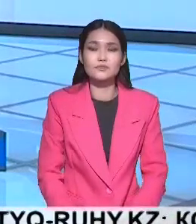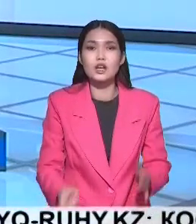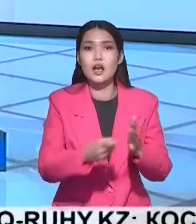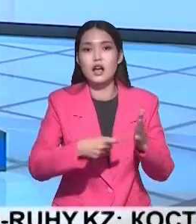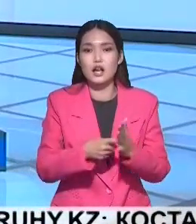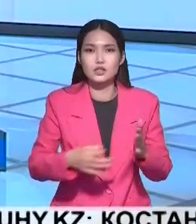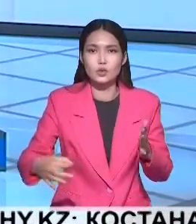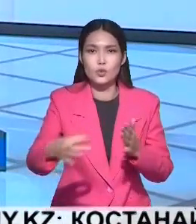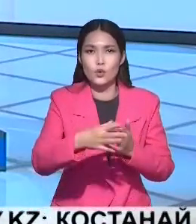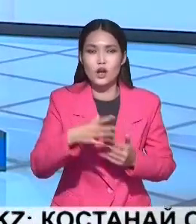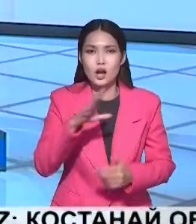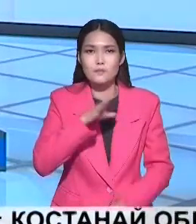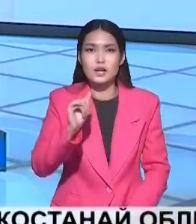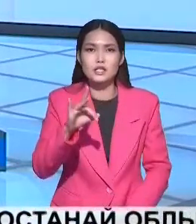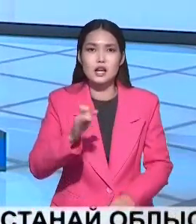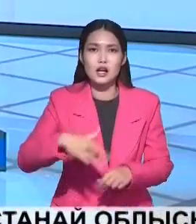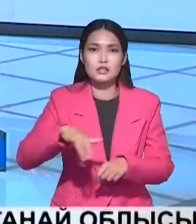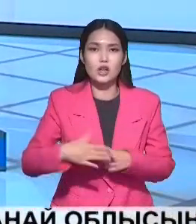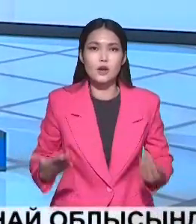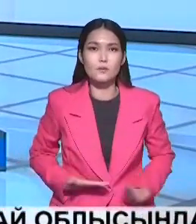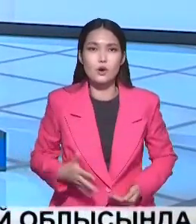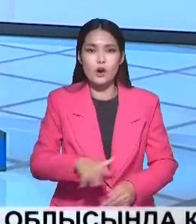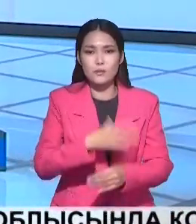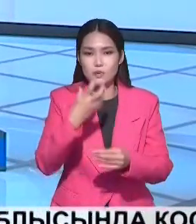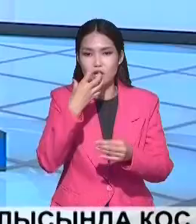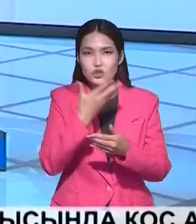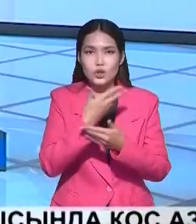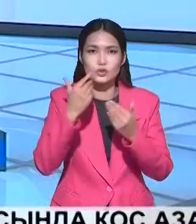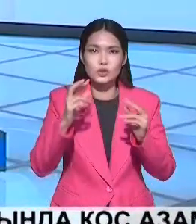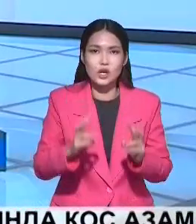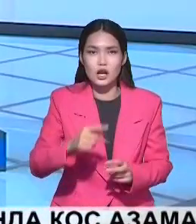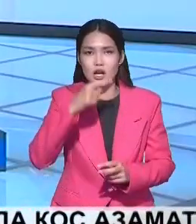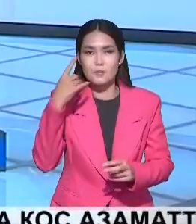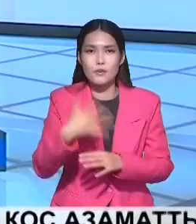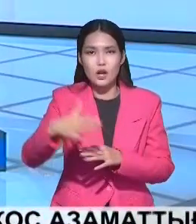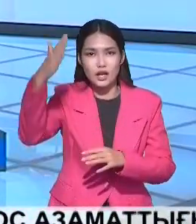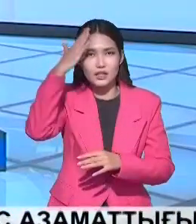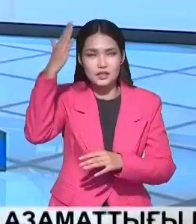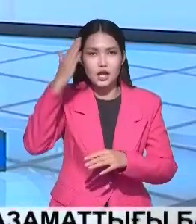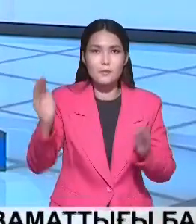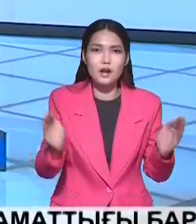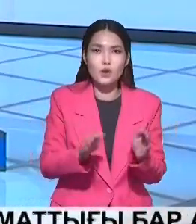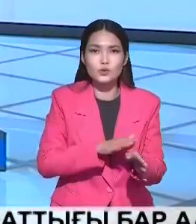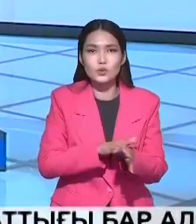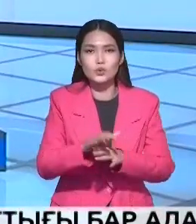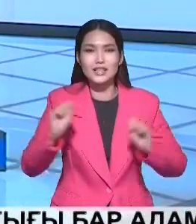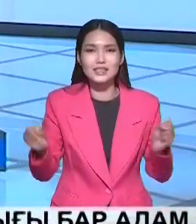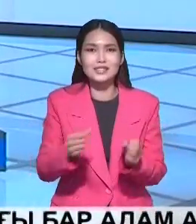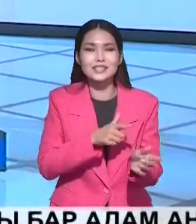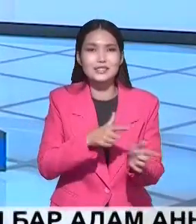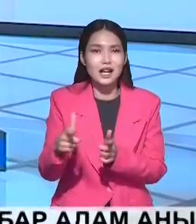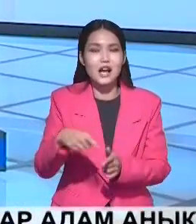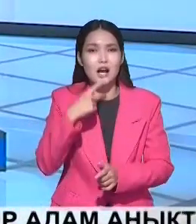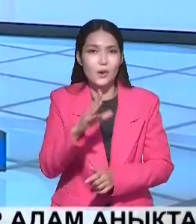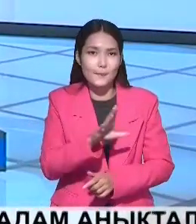Қарағанды облысына қарасты Саран қаласының тұрғындары әлі жылусыз отыр. Бұған дейін өңір әкімі аймақтың қысқа толық дайын екенін айтқан еді.